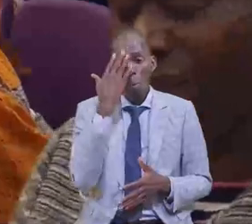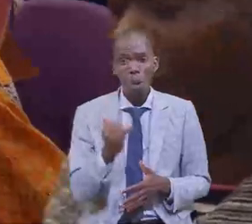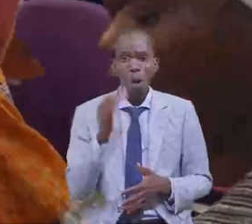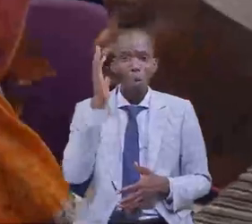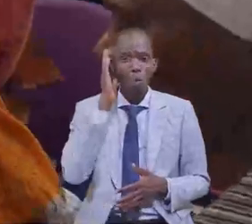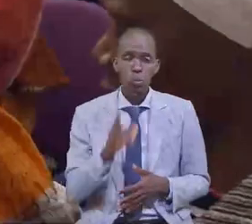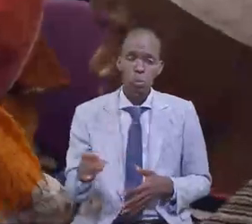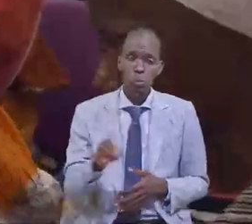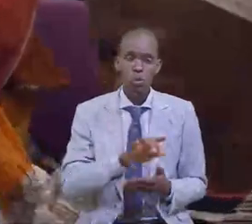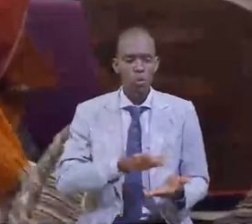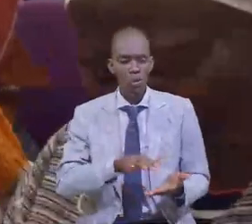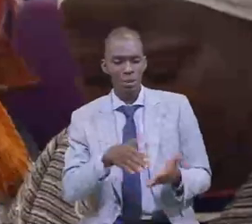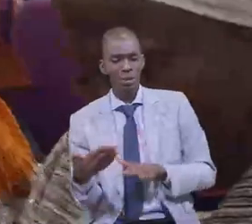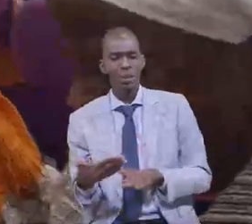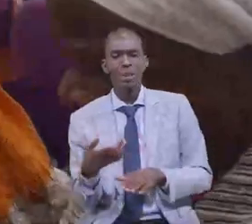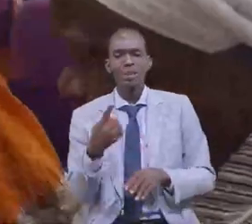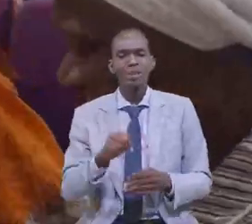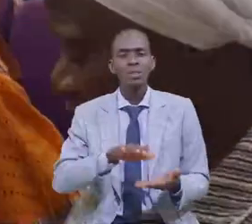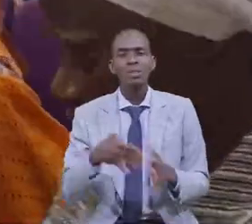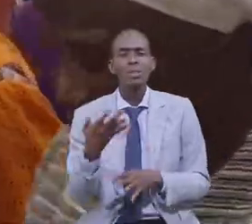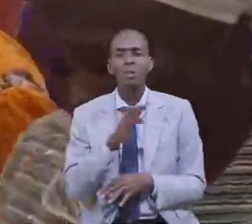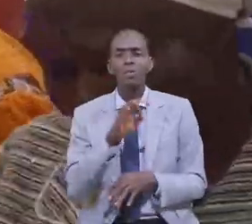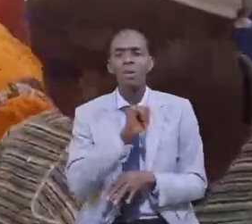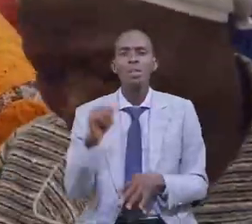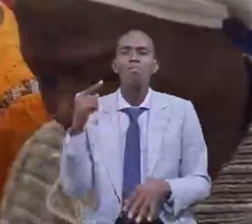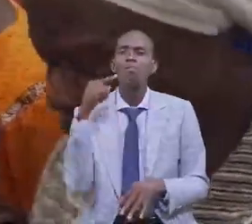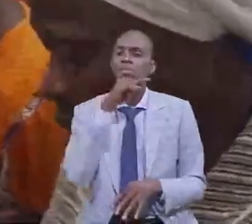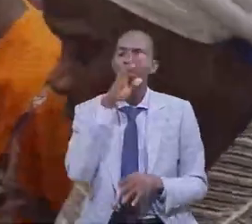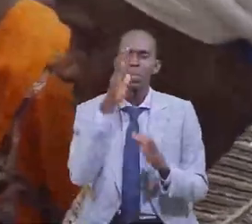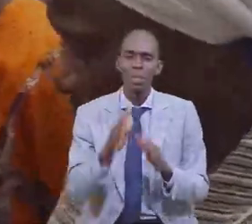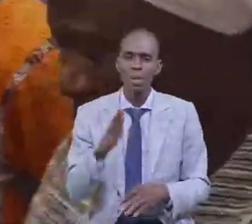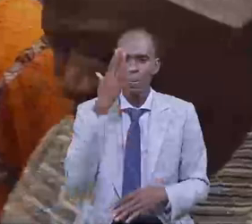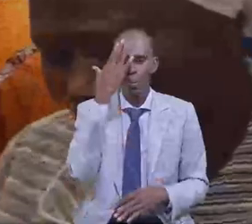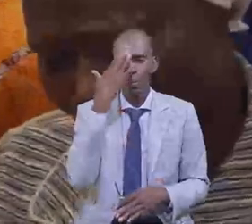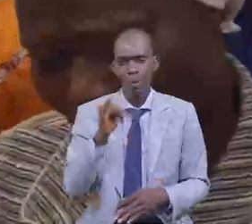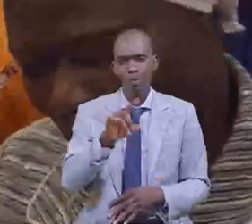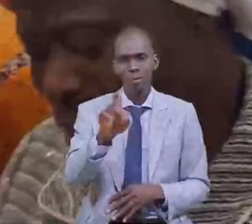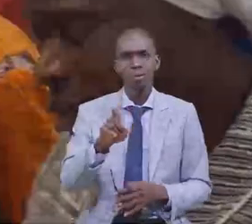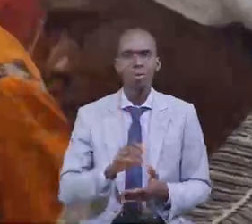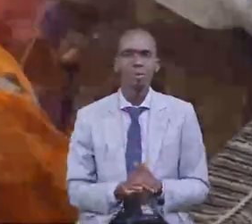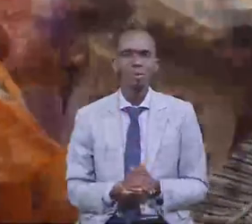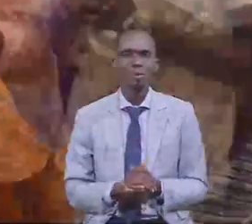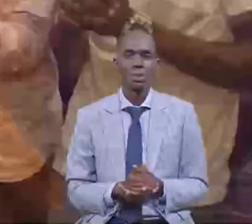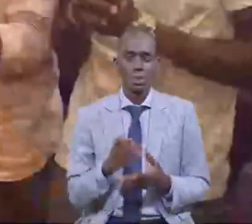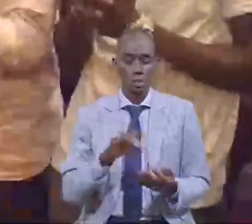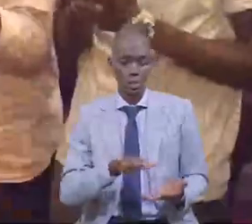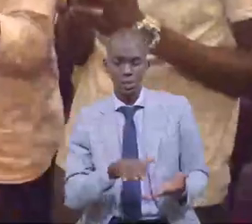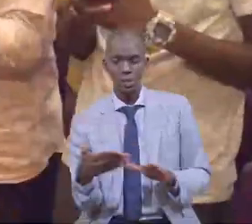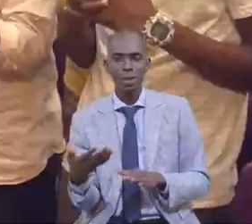Pourquoi devez-vous mourir la mort d'un menteur?